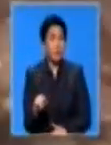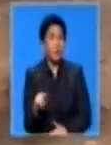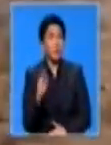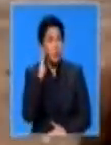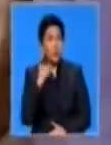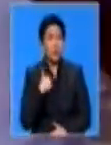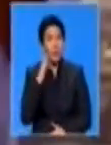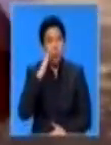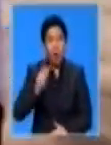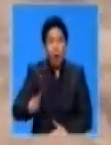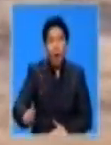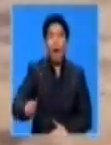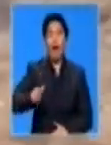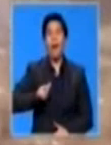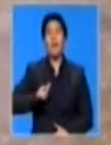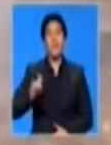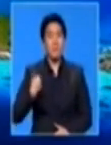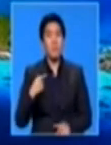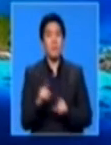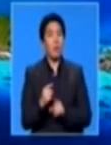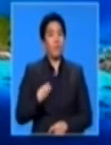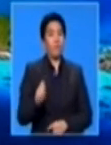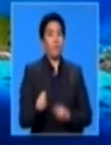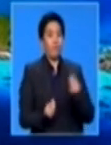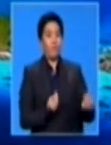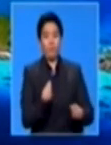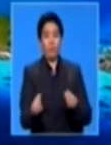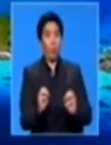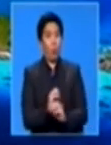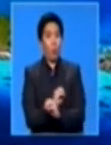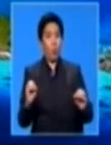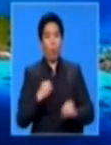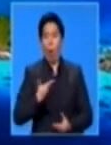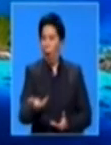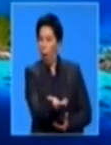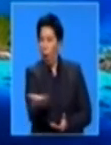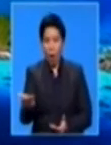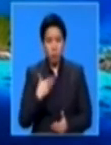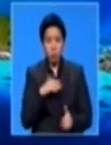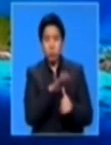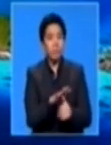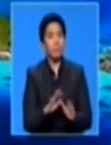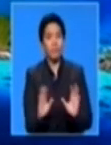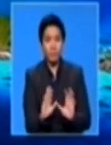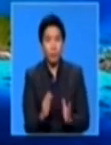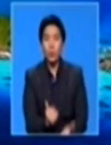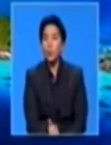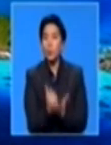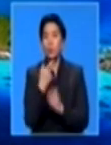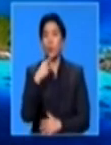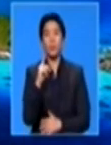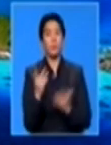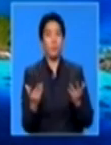ท่านเรียกร้องมันก็จะกลับมาเองนะไม่ใช่ว่าไม่เคยให้อะไรใครพวกเลยแล้วก็เรียกร้องกดดันทุกอย่างนะครับไม่ช่วย